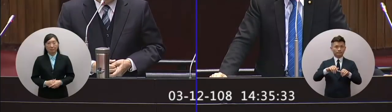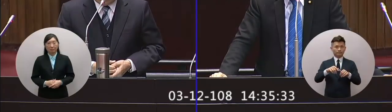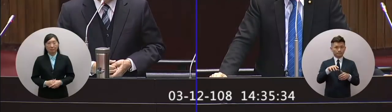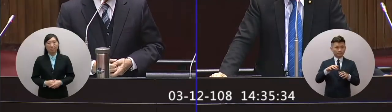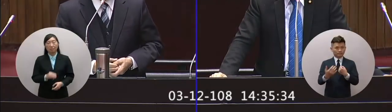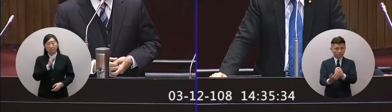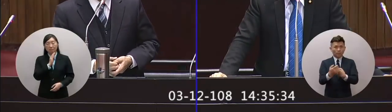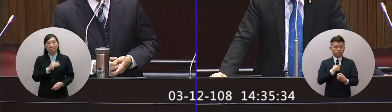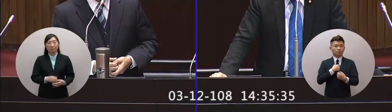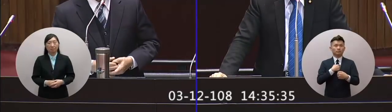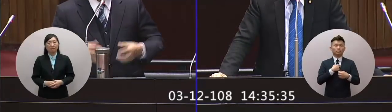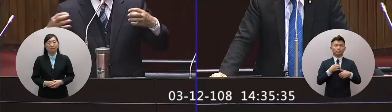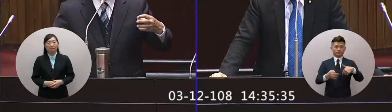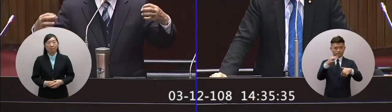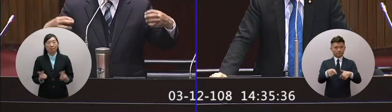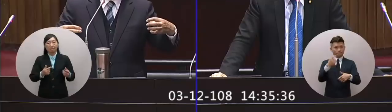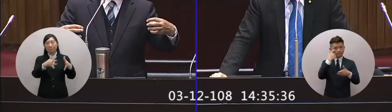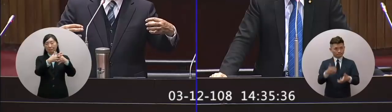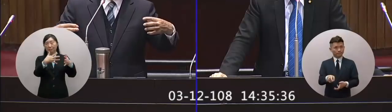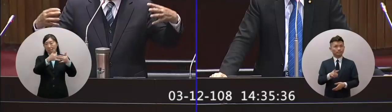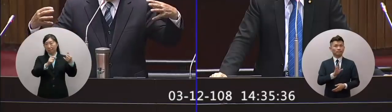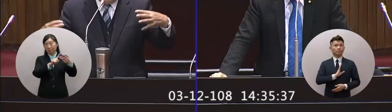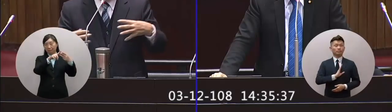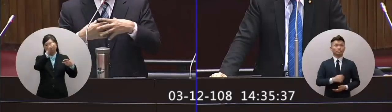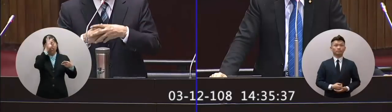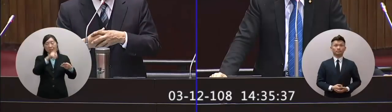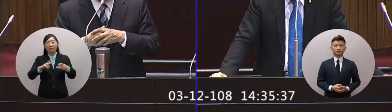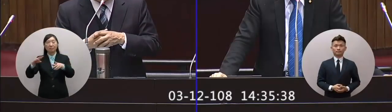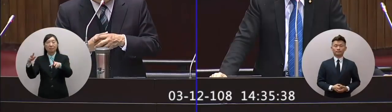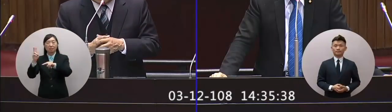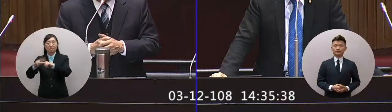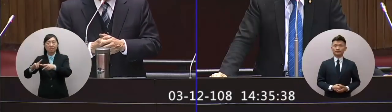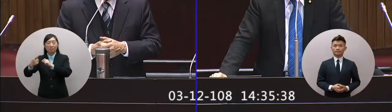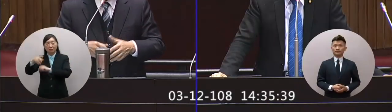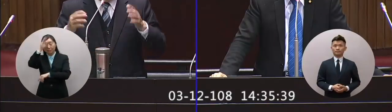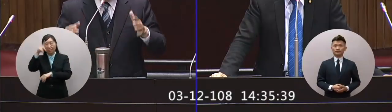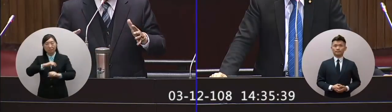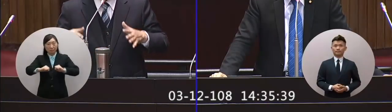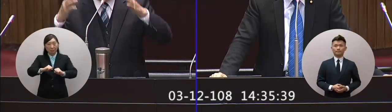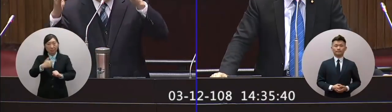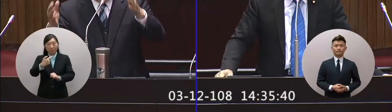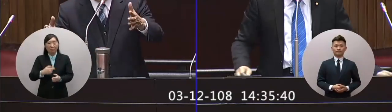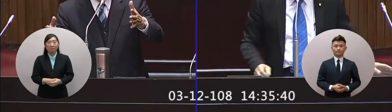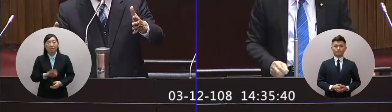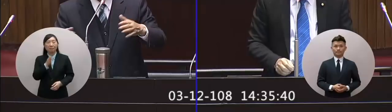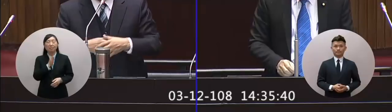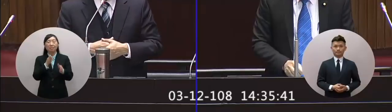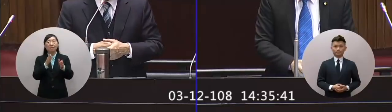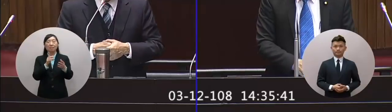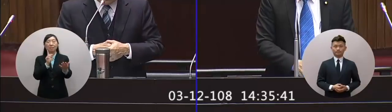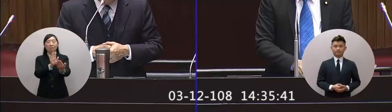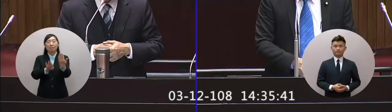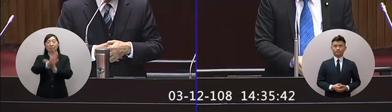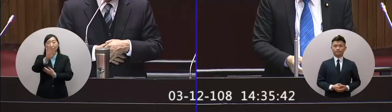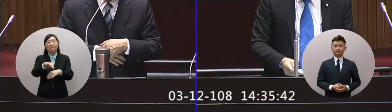价值。 是啦，美国像民主党、共和党两党竞争激烈，但对外态